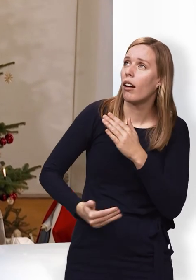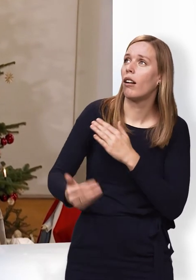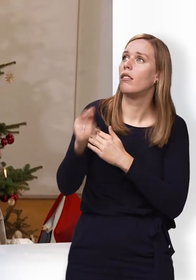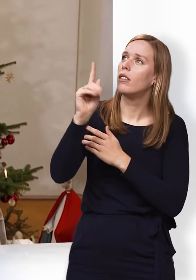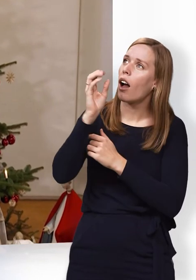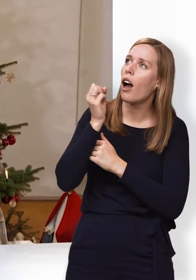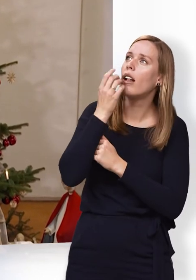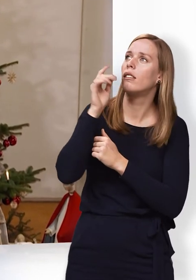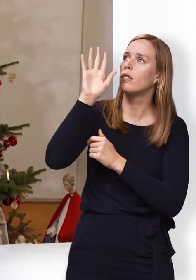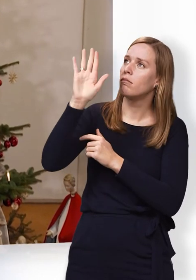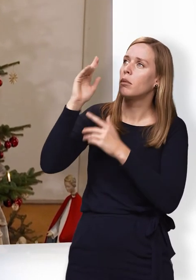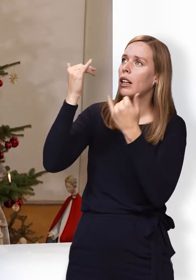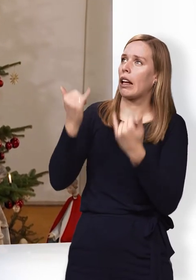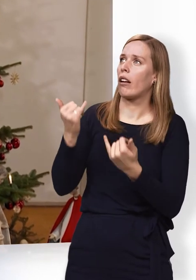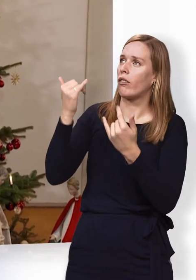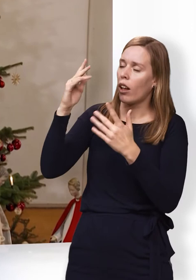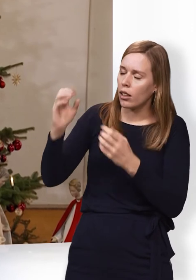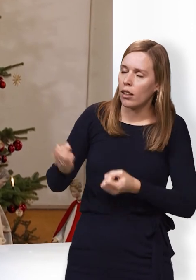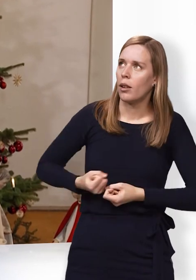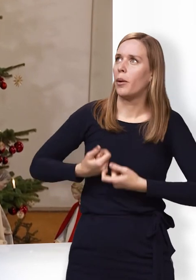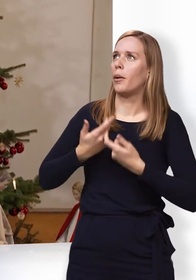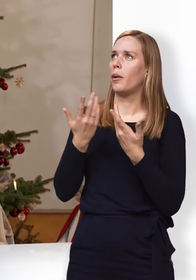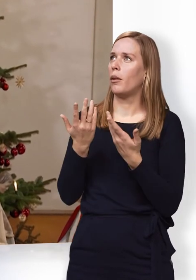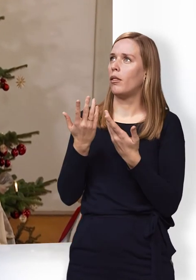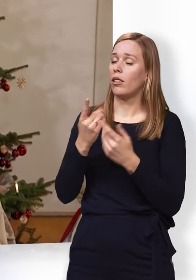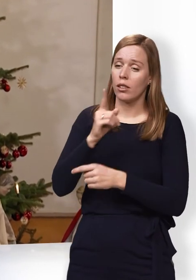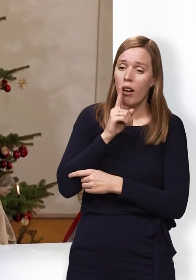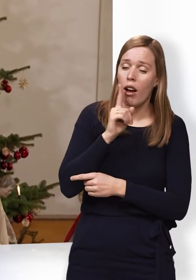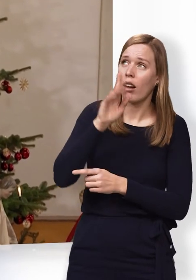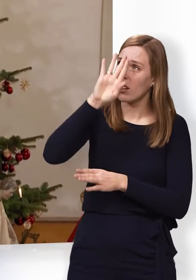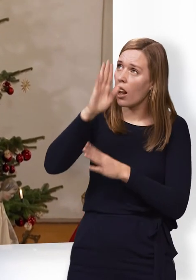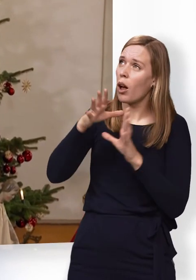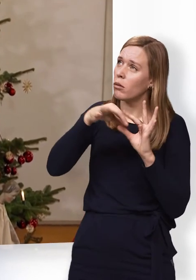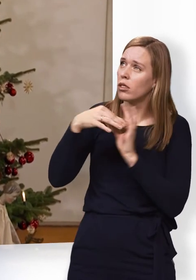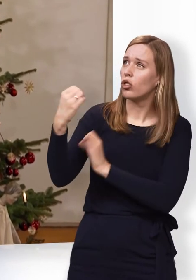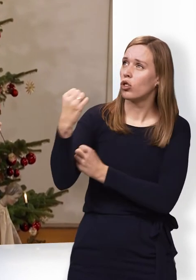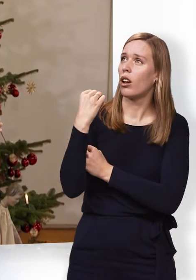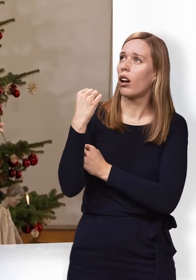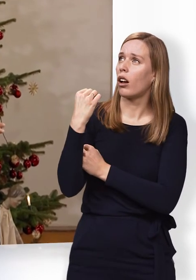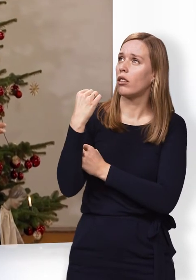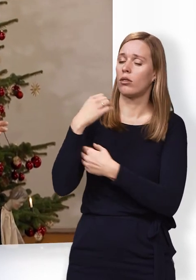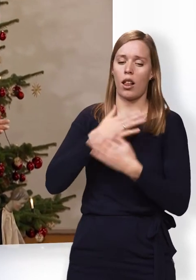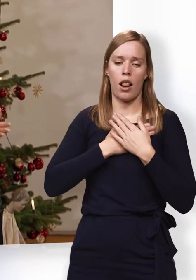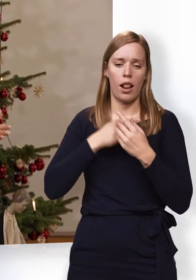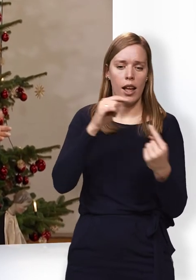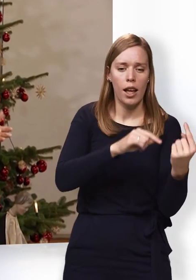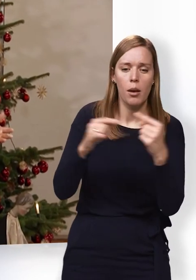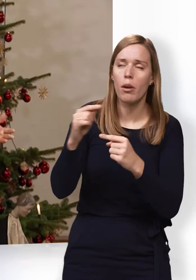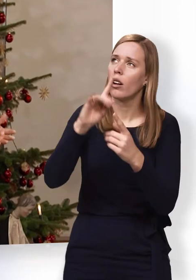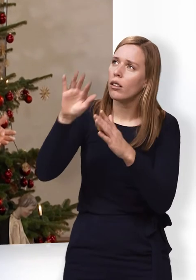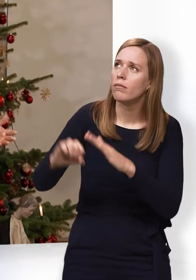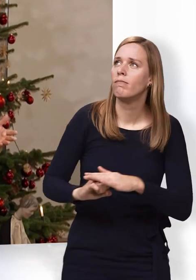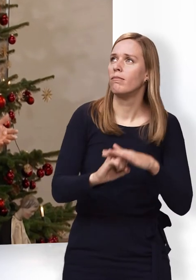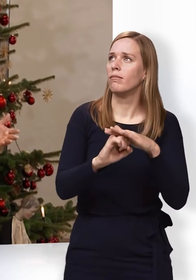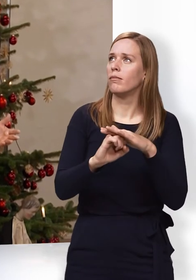deiner Gegenwart. Erhalte uns täglich im Glauben an dich, in der Liebe untereinander, in der Hoffnung auf